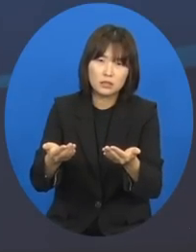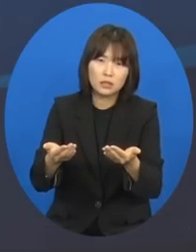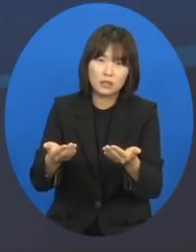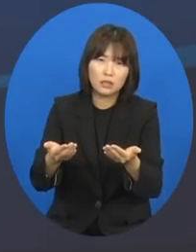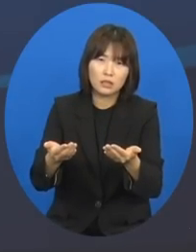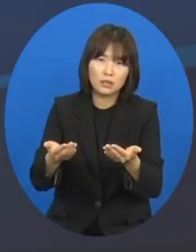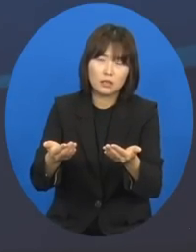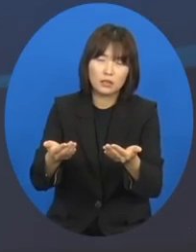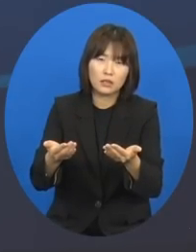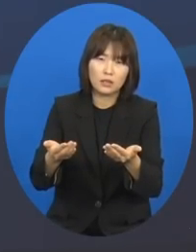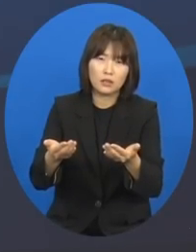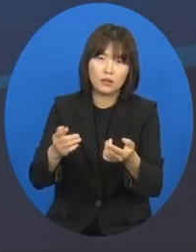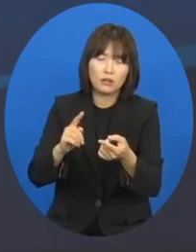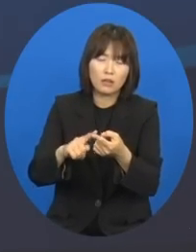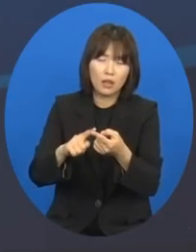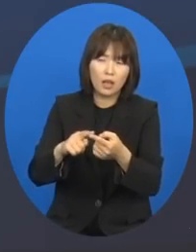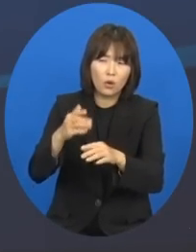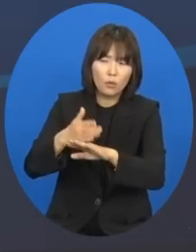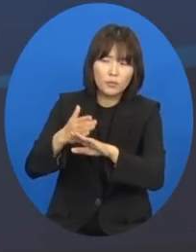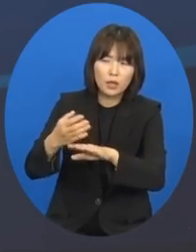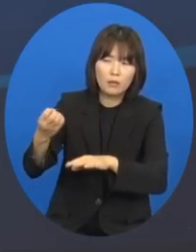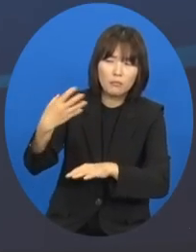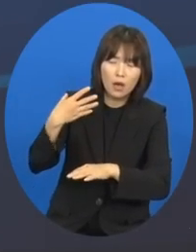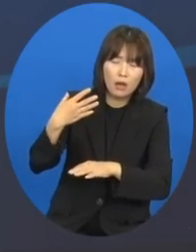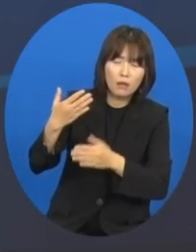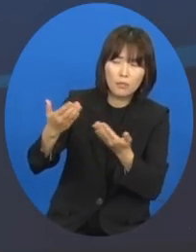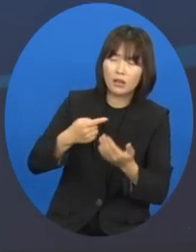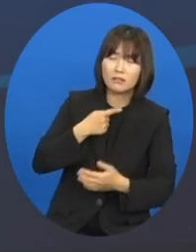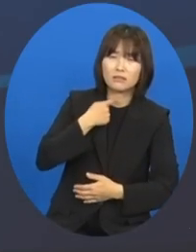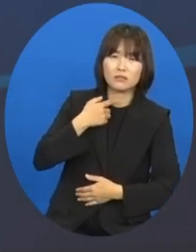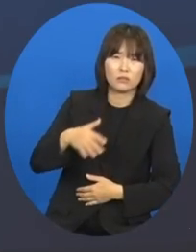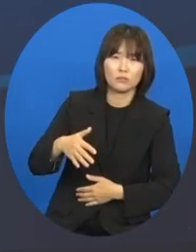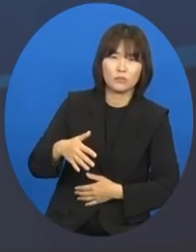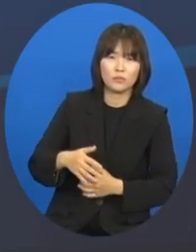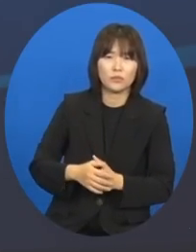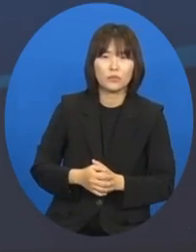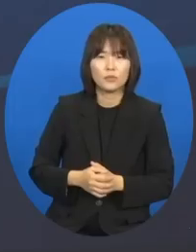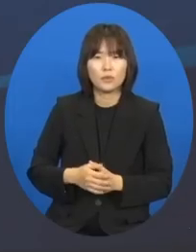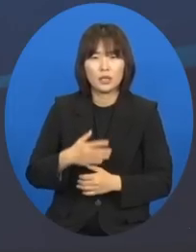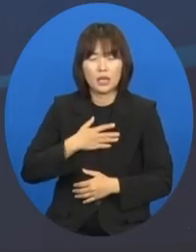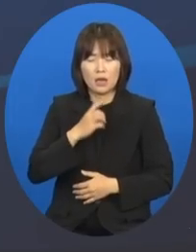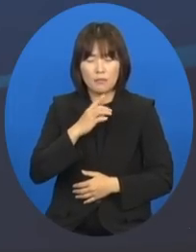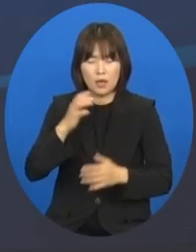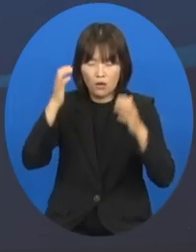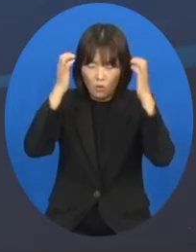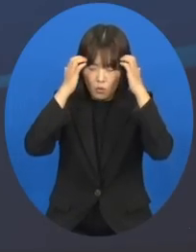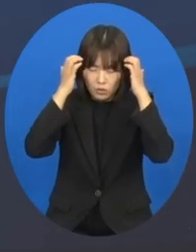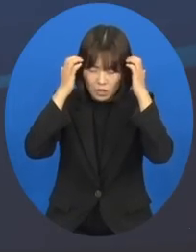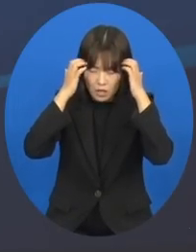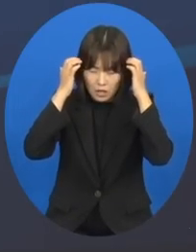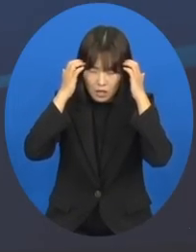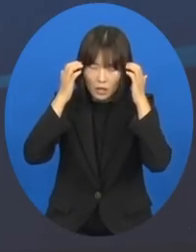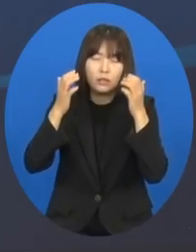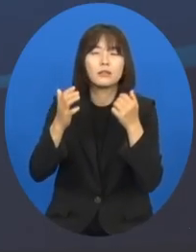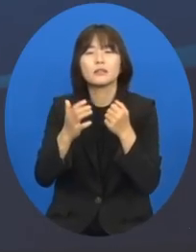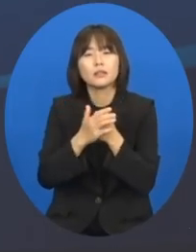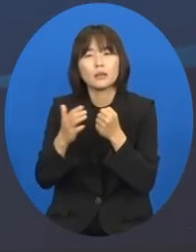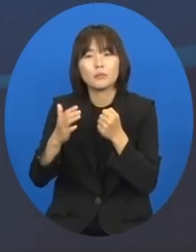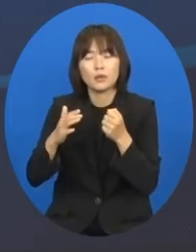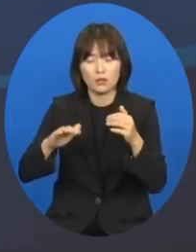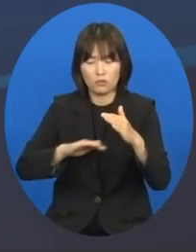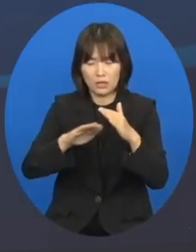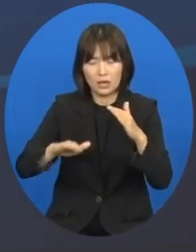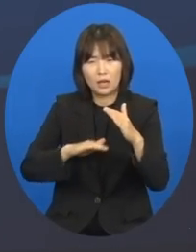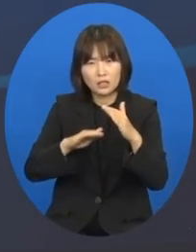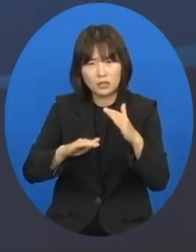그런 땡큐를 받아본 적이 없고 나만 늘이 고생을 하고 있기 때문에 우리 가정을